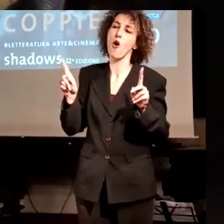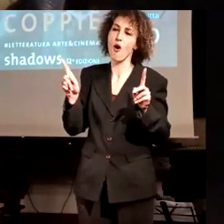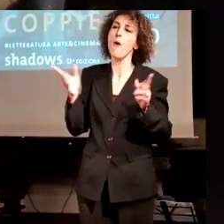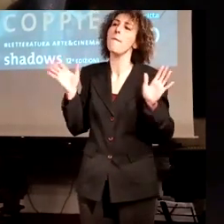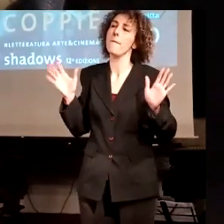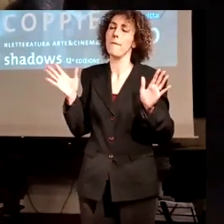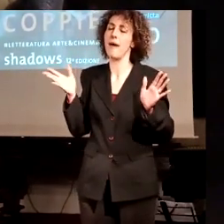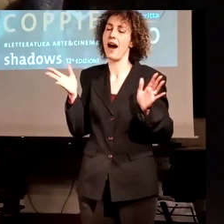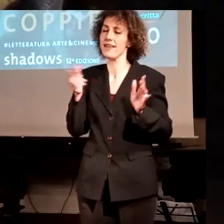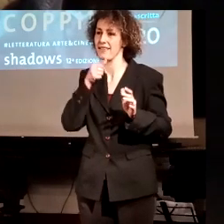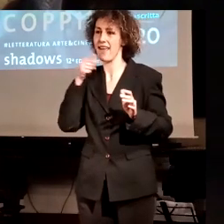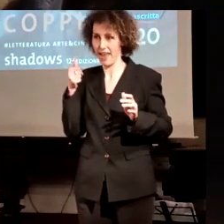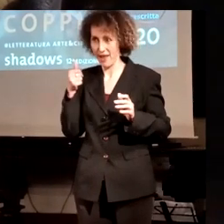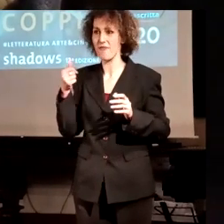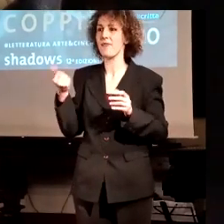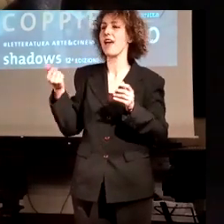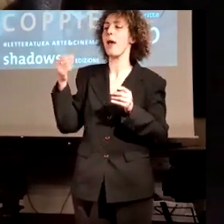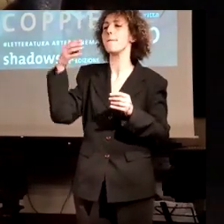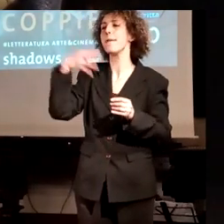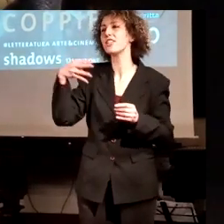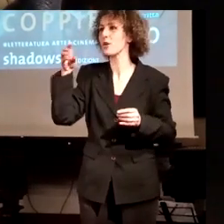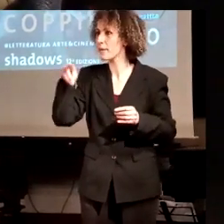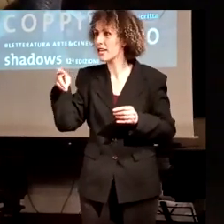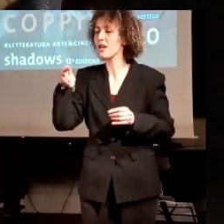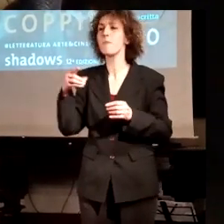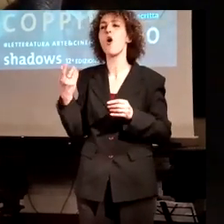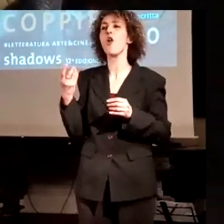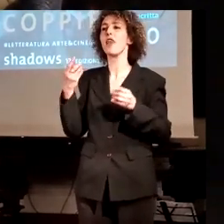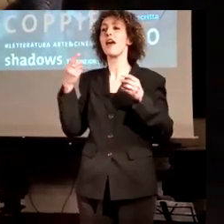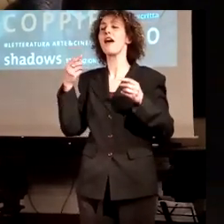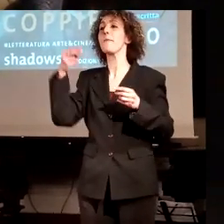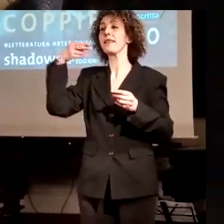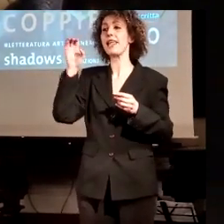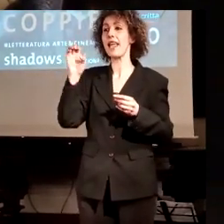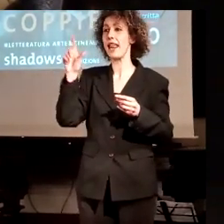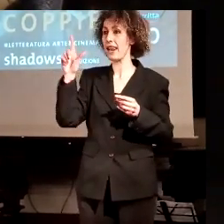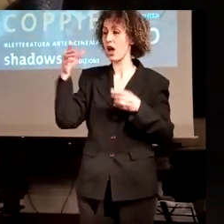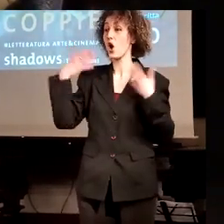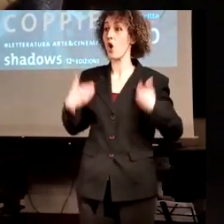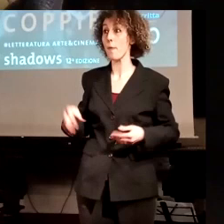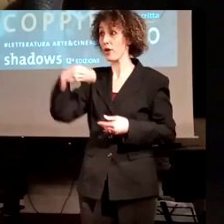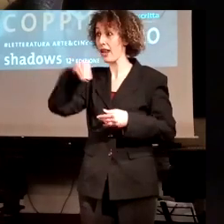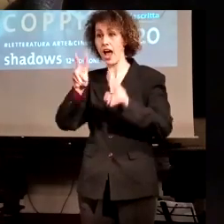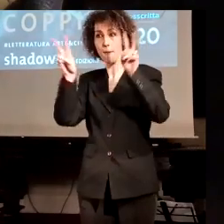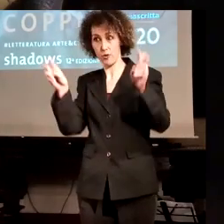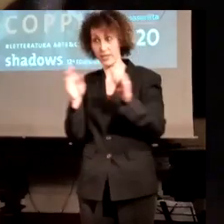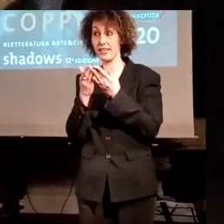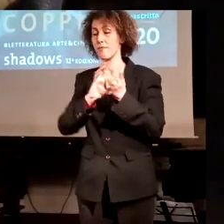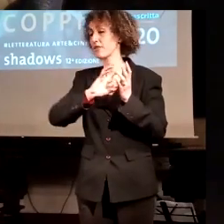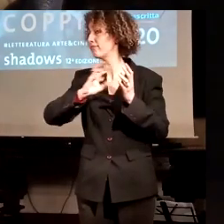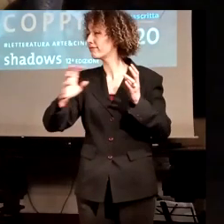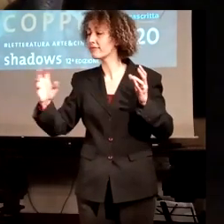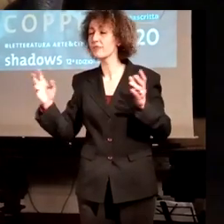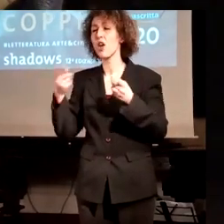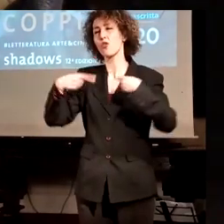di questa vita menzognera magic people sono soltanto alcuni dei titoli che abbiamo tutti quanti amato che hanno